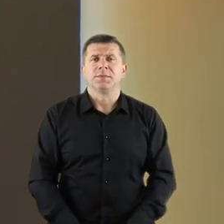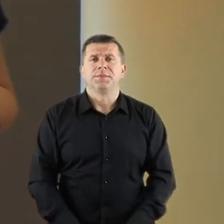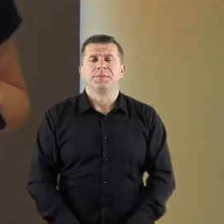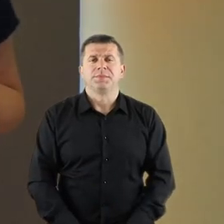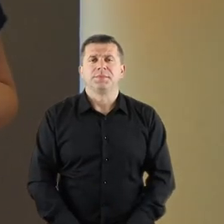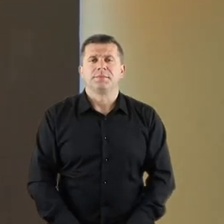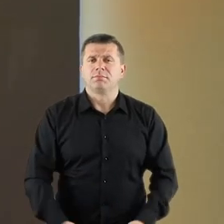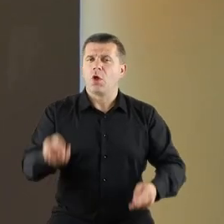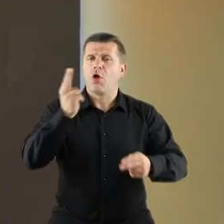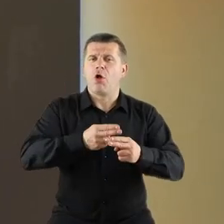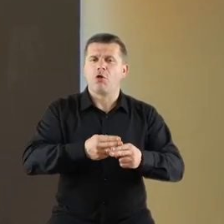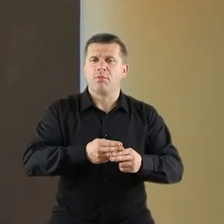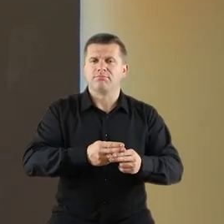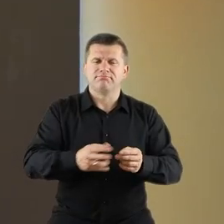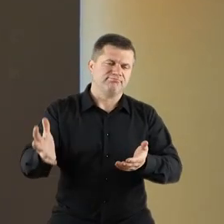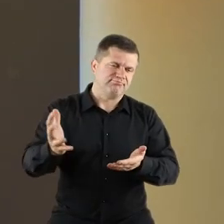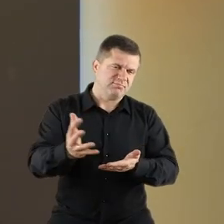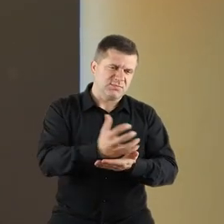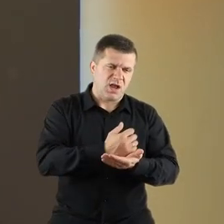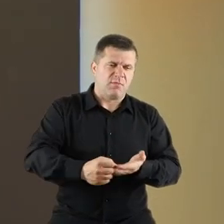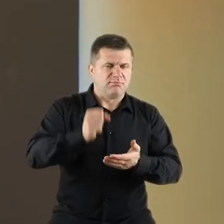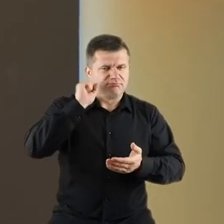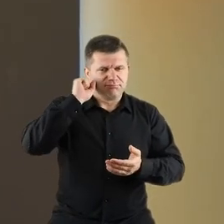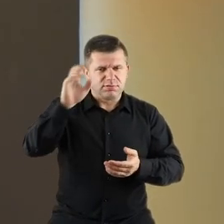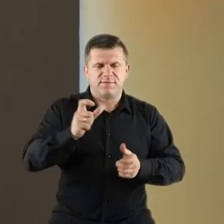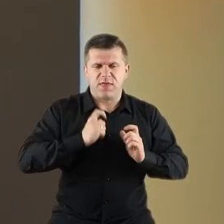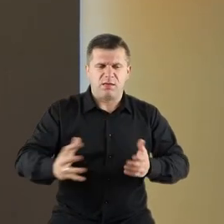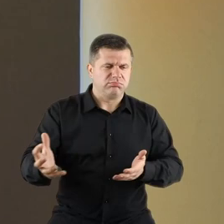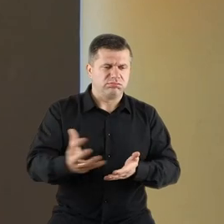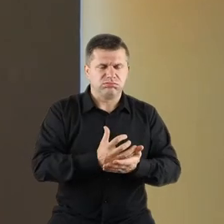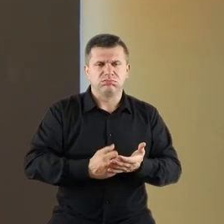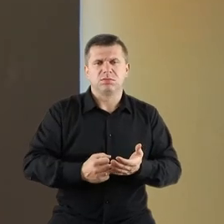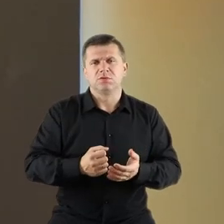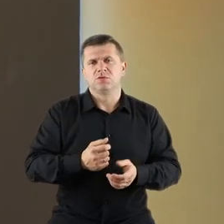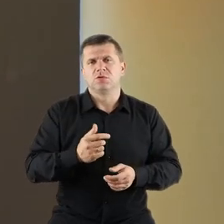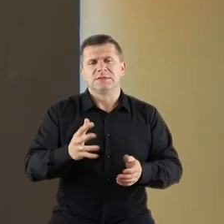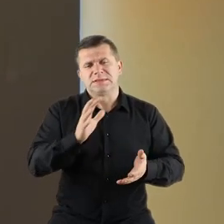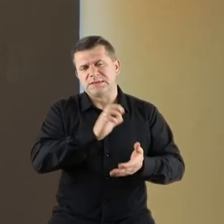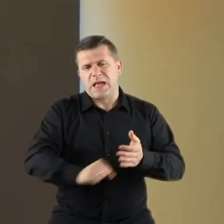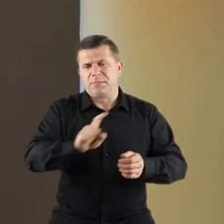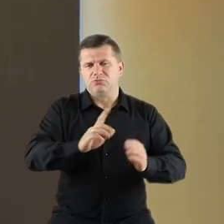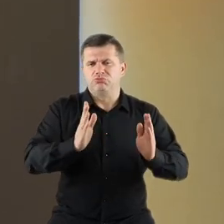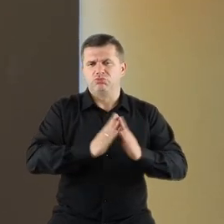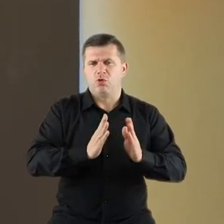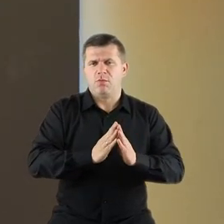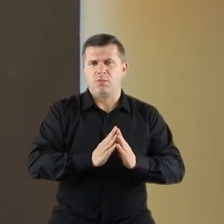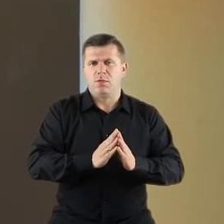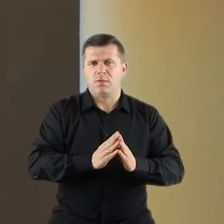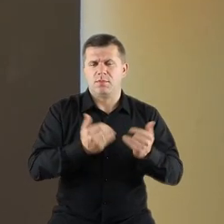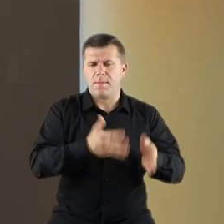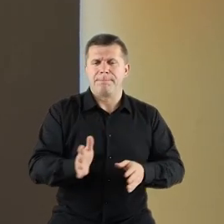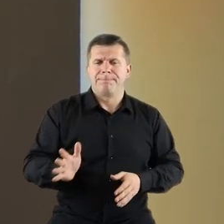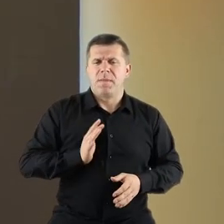choroby wynosi się ze wsi zawiązuje z domostwa z tego bezpiecznego